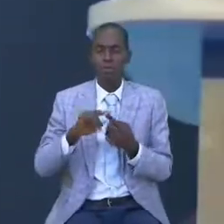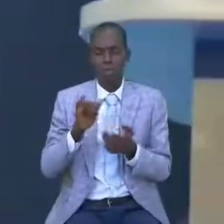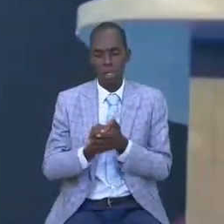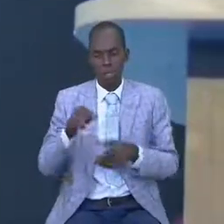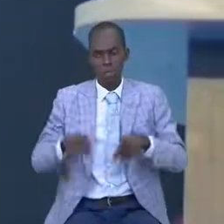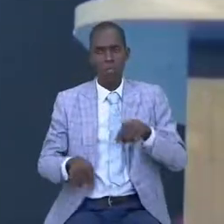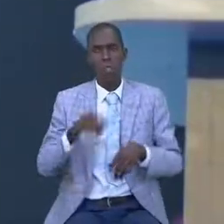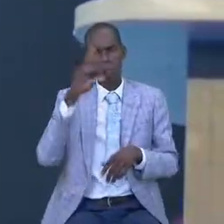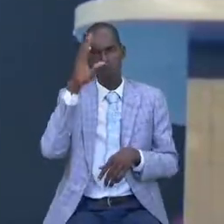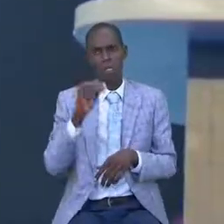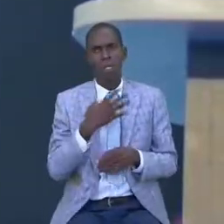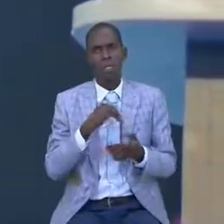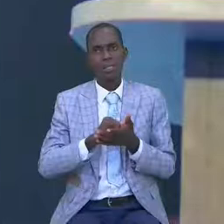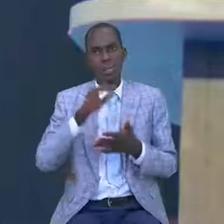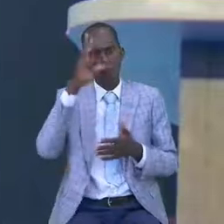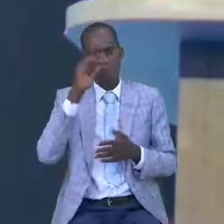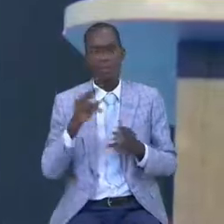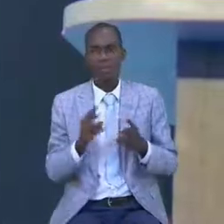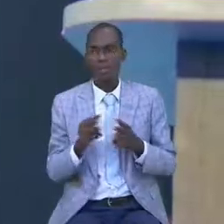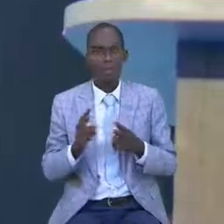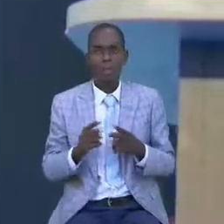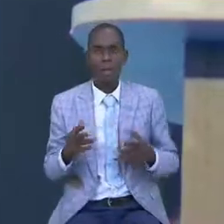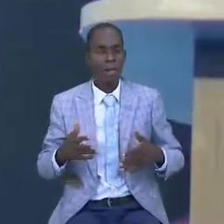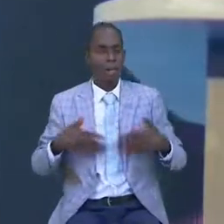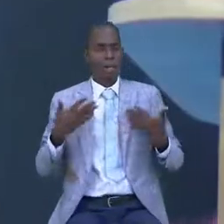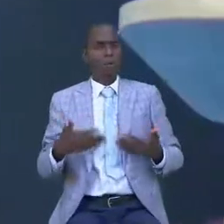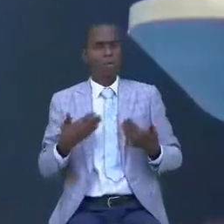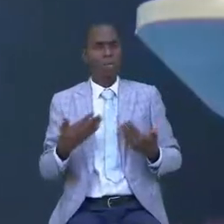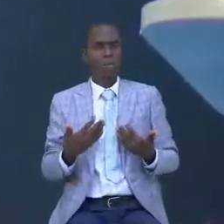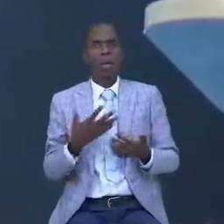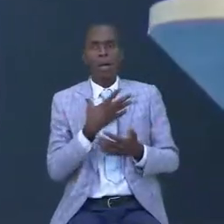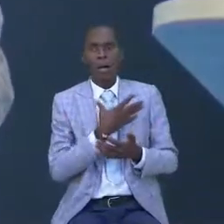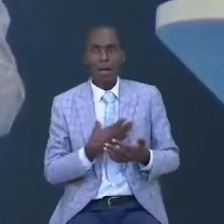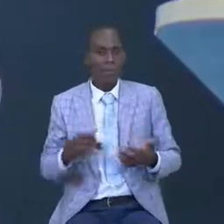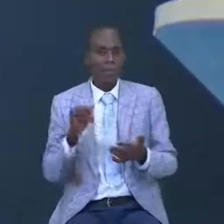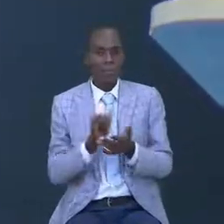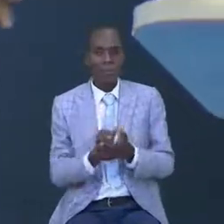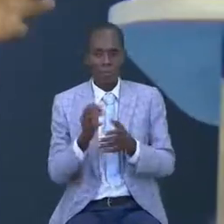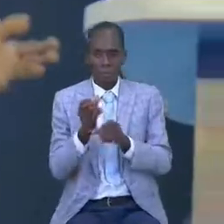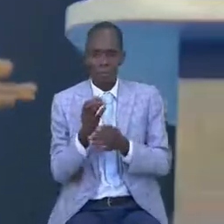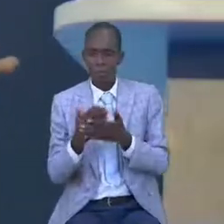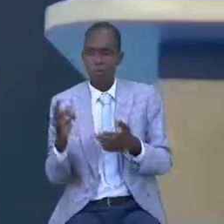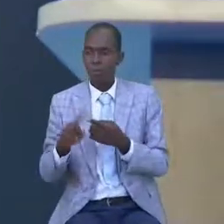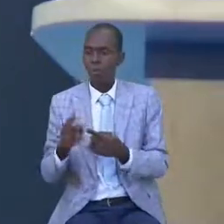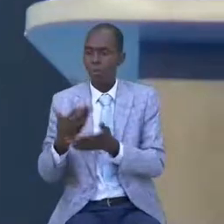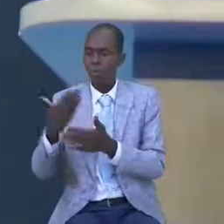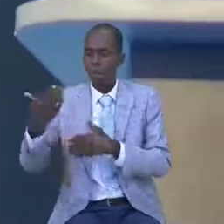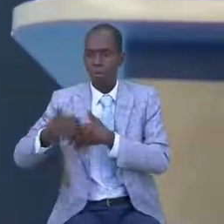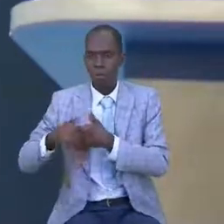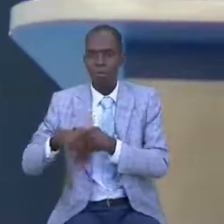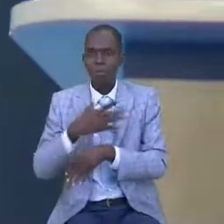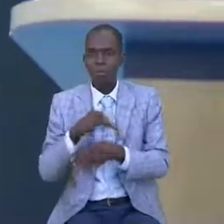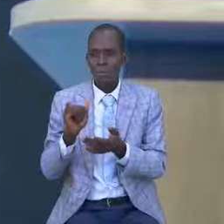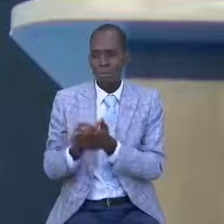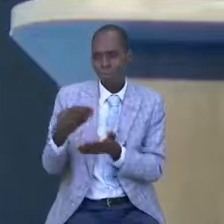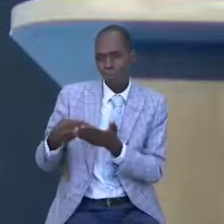une fraction de ce qu'ils ont. Et alors, temporairement, ils se réjouissent